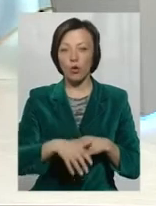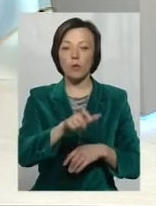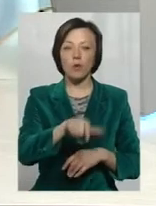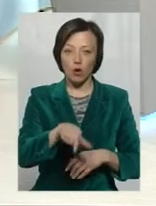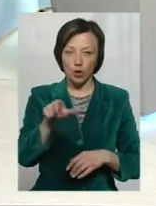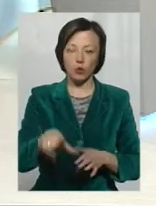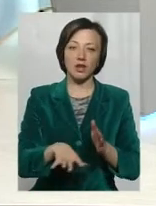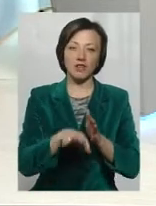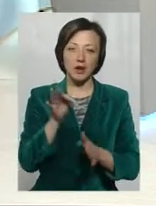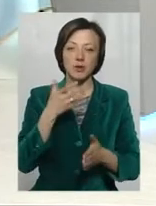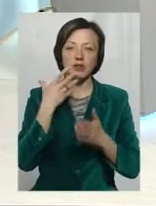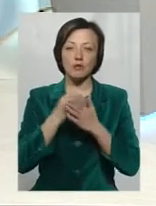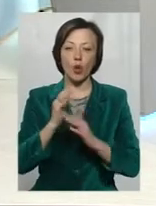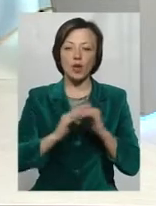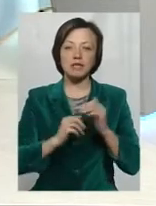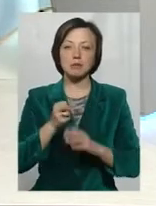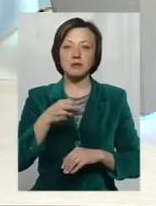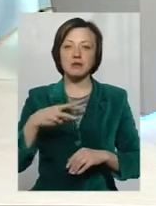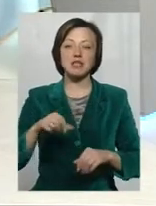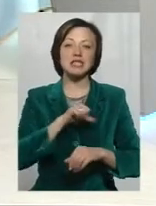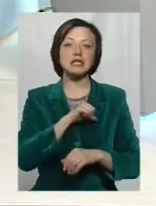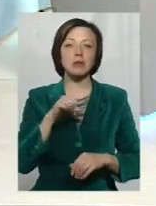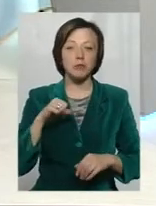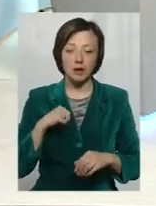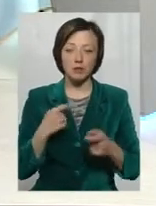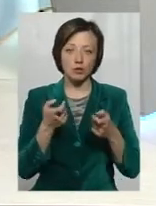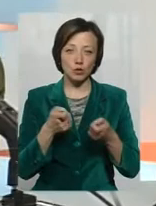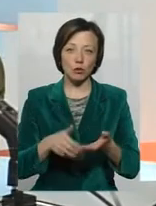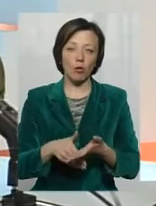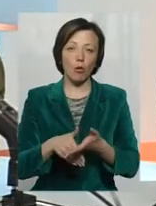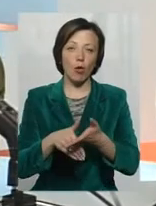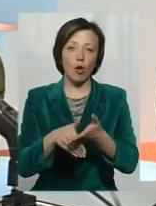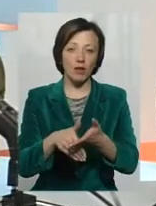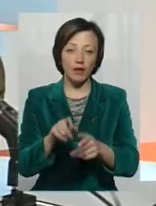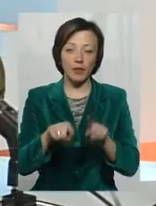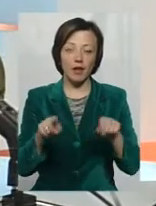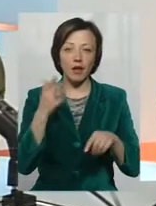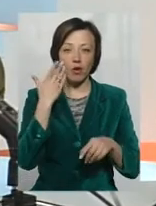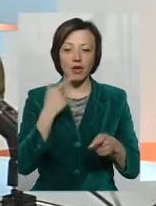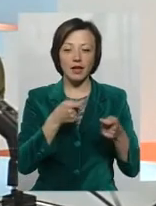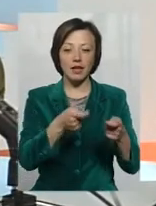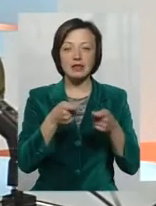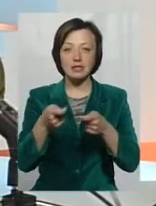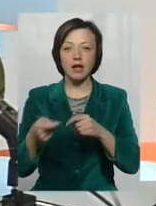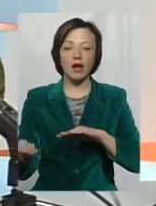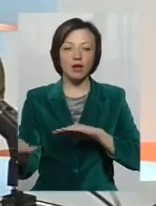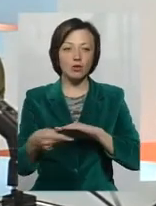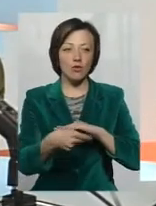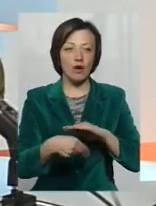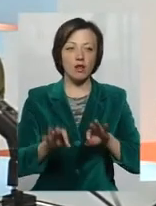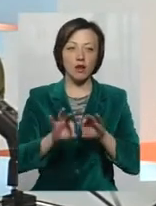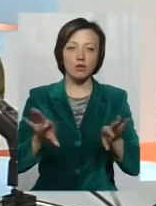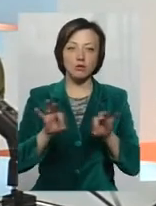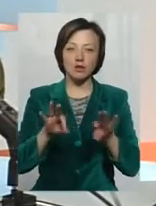вибрали свою спеціальність самі. Ну, звичайно, ми їм помогли деяким, коли їздили, агітували, розповідали